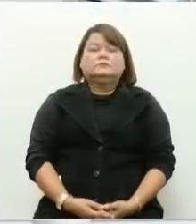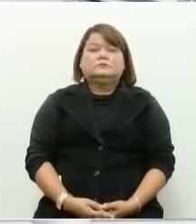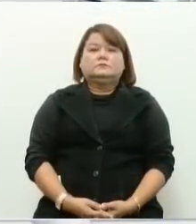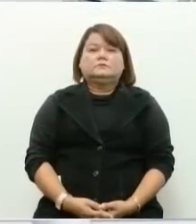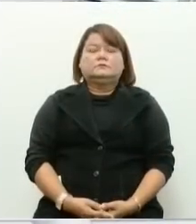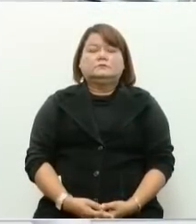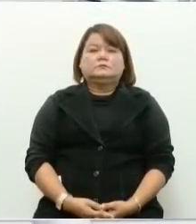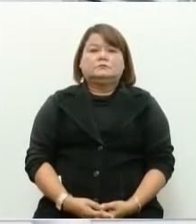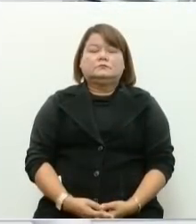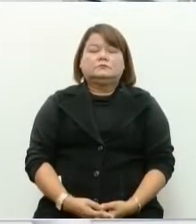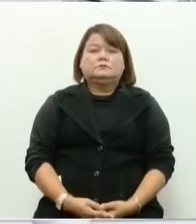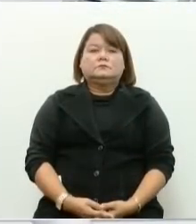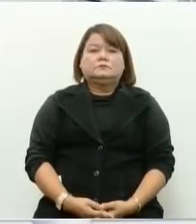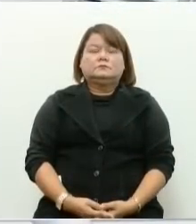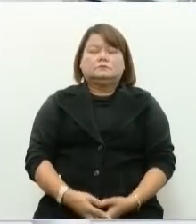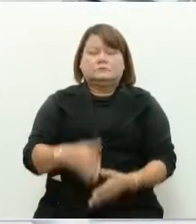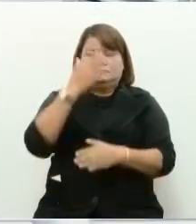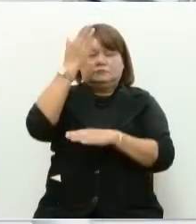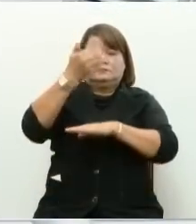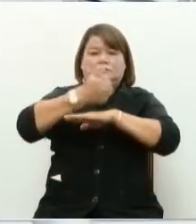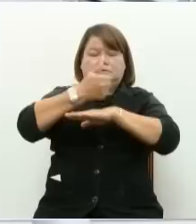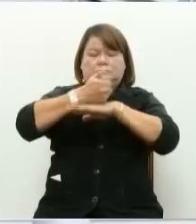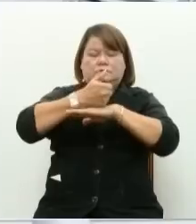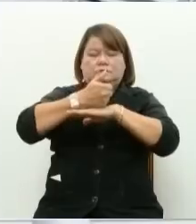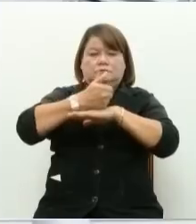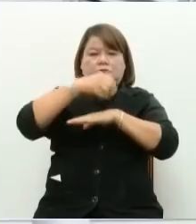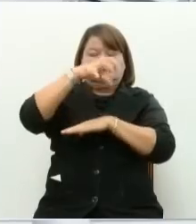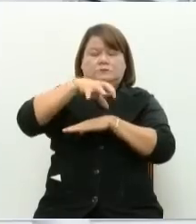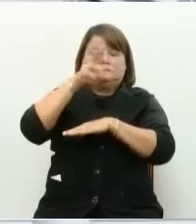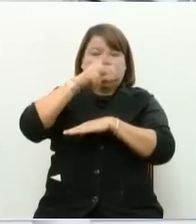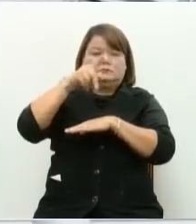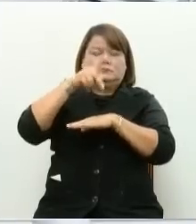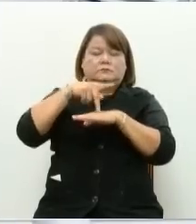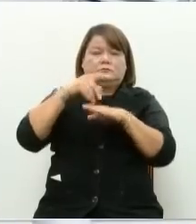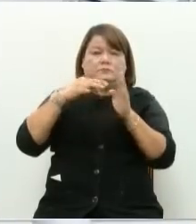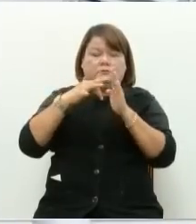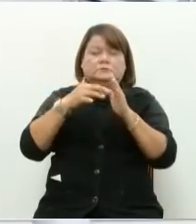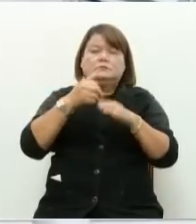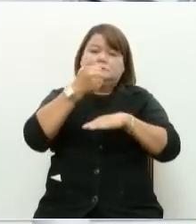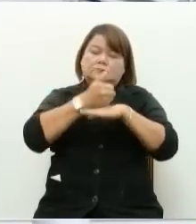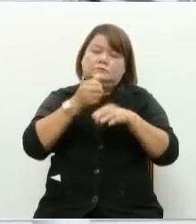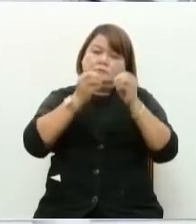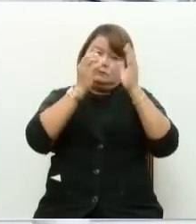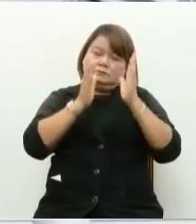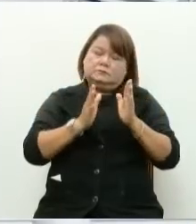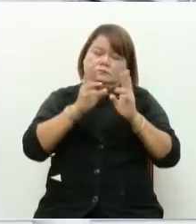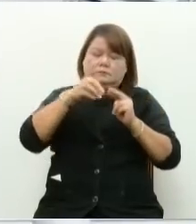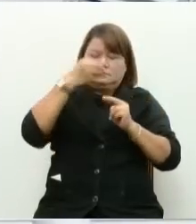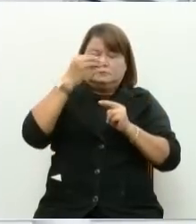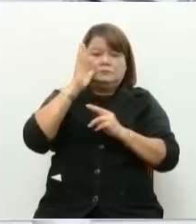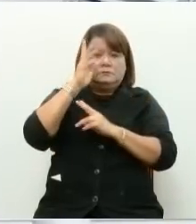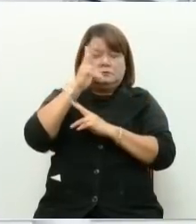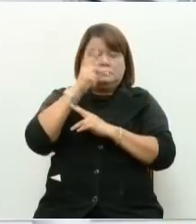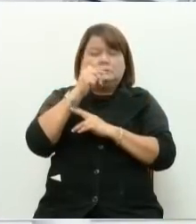ครับสวัสดีท่านผู้อำนวยการสำนักงานเขตพื้นที่การศึกษาตลอดจนผู้บริหารคณะครูนักเรียนและผู้ปกคร